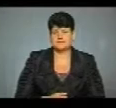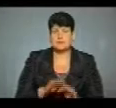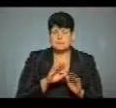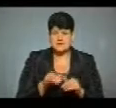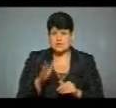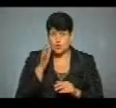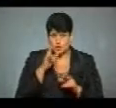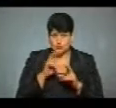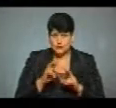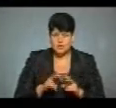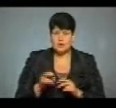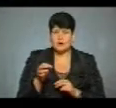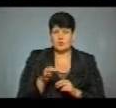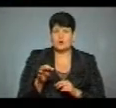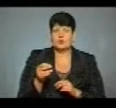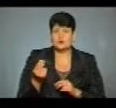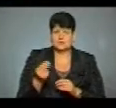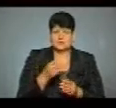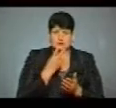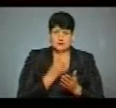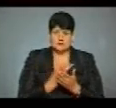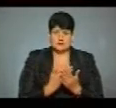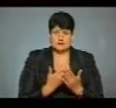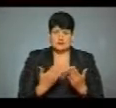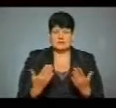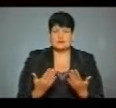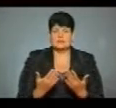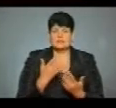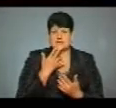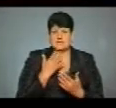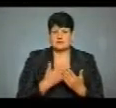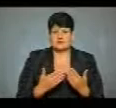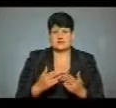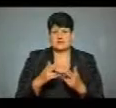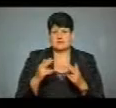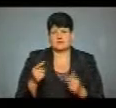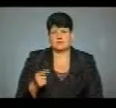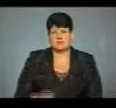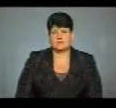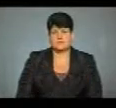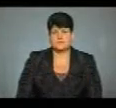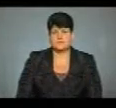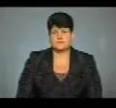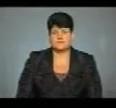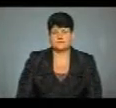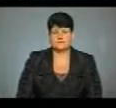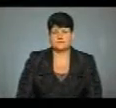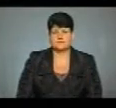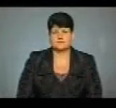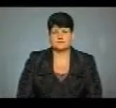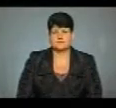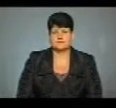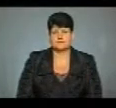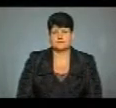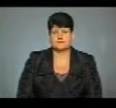наукового дослідження монети виставлять в експозиційних залах Національного заповідника замки Тернопілля. Світлана Лазорик, Андрій